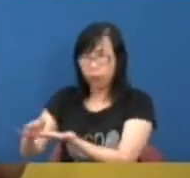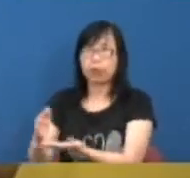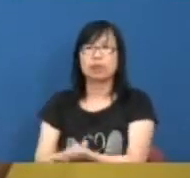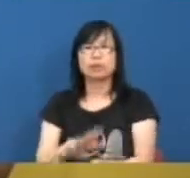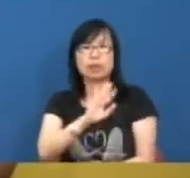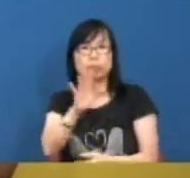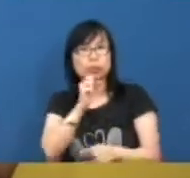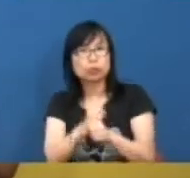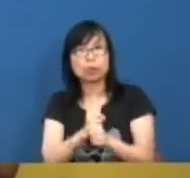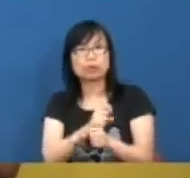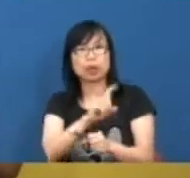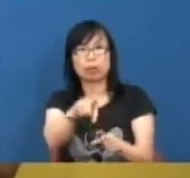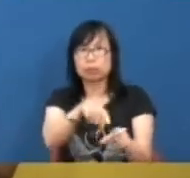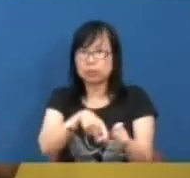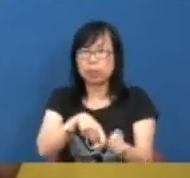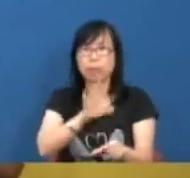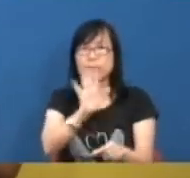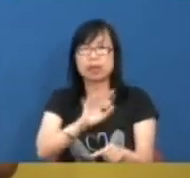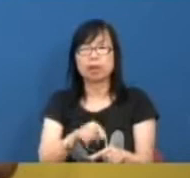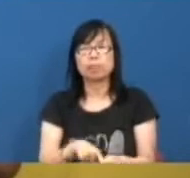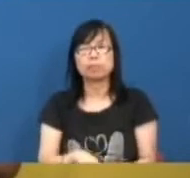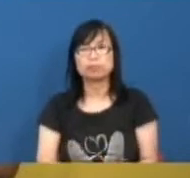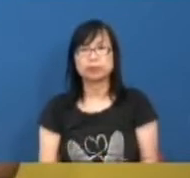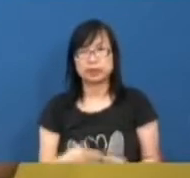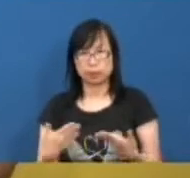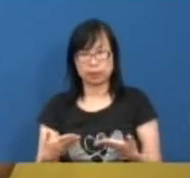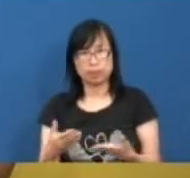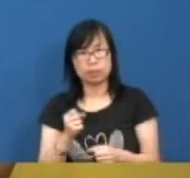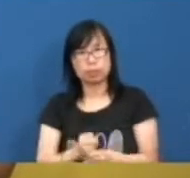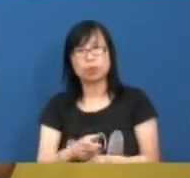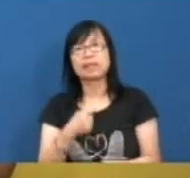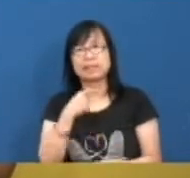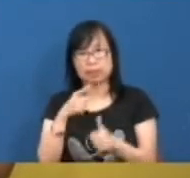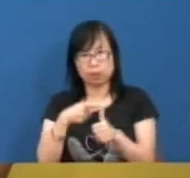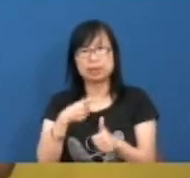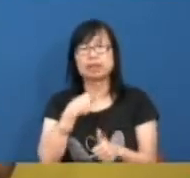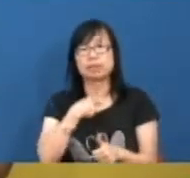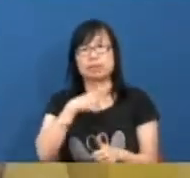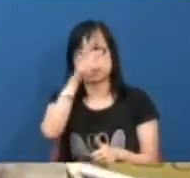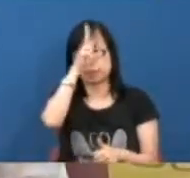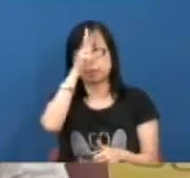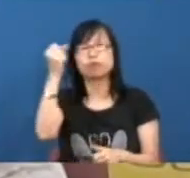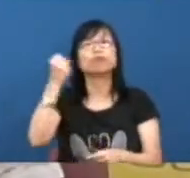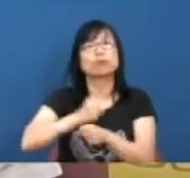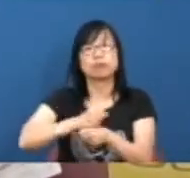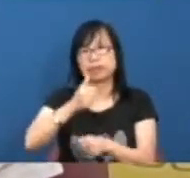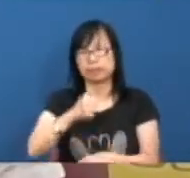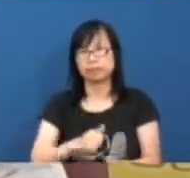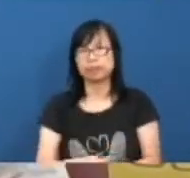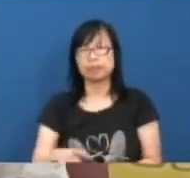就唔同你收。咁如果政咁當然啦，呢、這個做法係咪一定要政府行先啦？啊 ，Chris， 李紅， 我諗